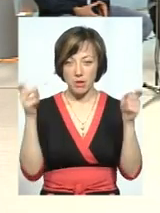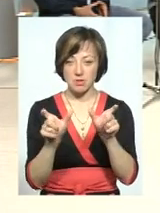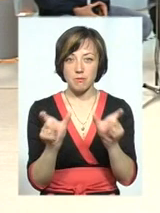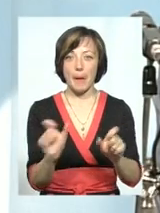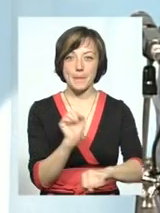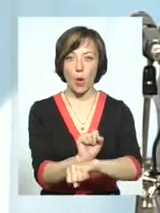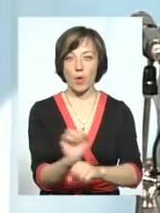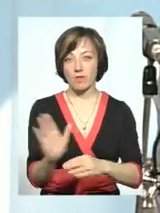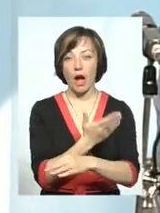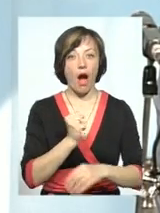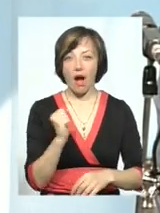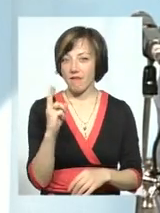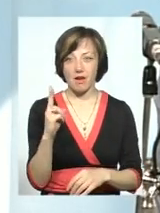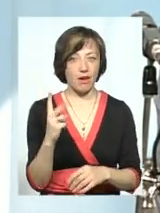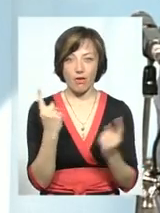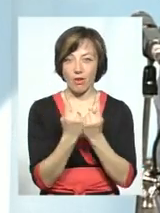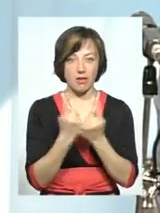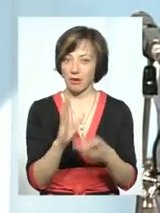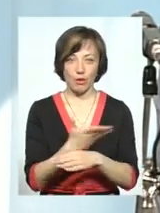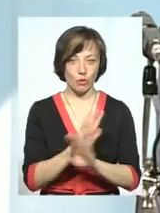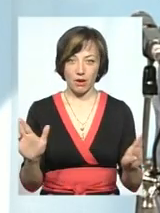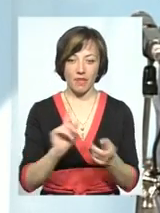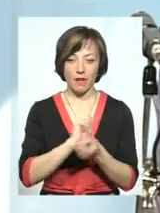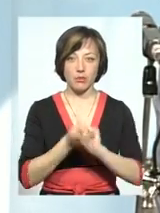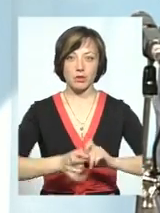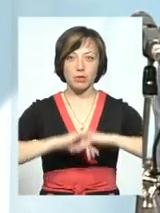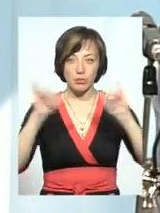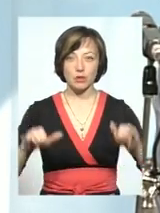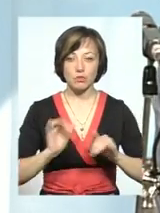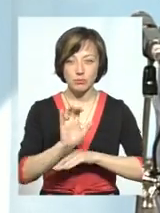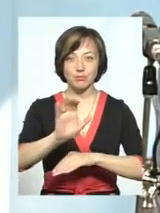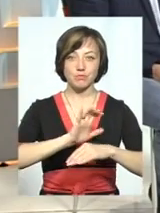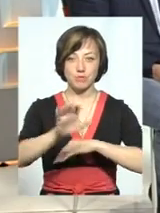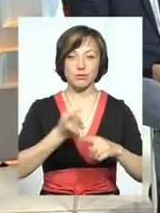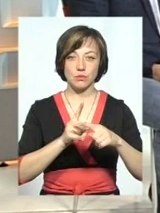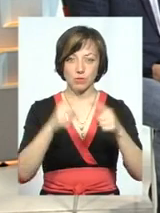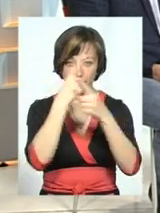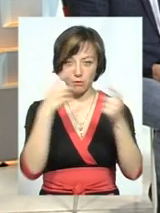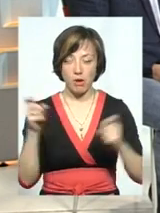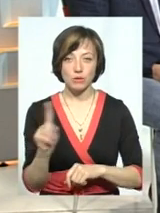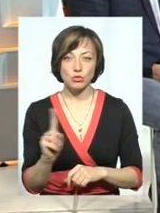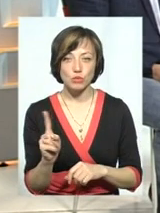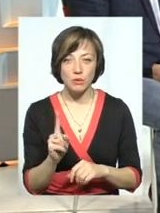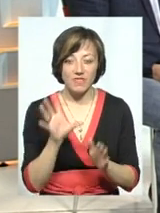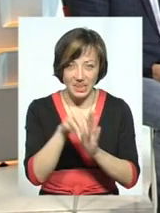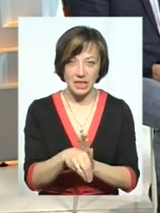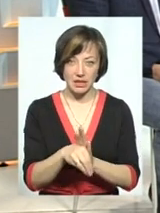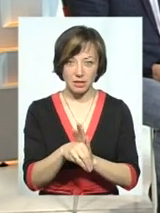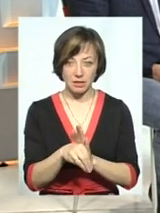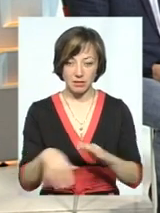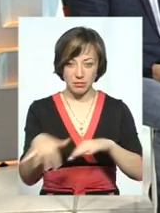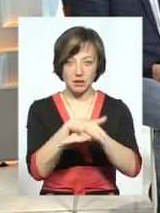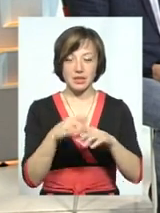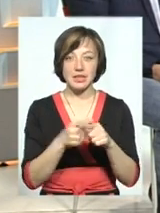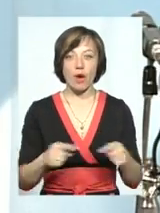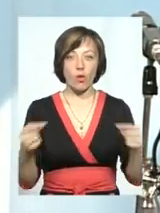видаляє. А ВК її однокласники не видаляють. Вони, наоборот, найбільше ще просувають її там, цю інформацію, аби вклинити сюди в інформаційний простір. Це